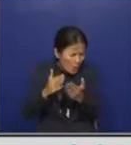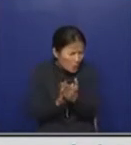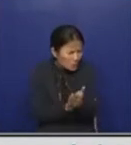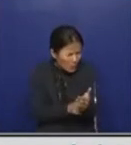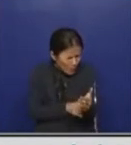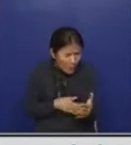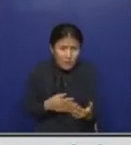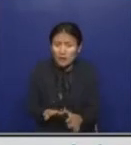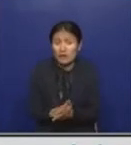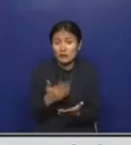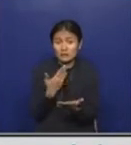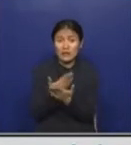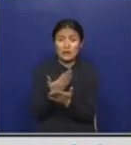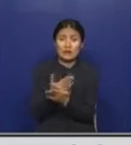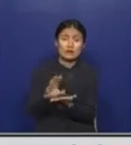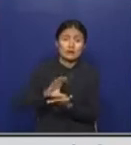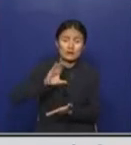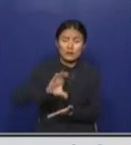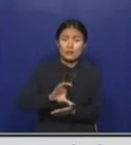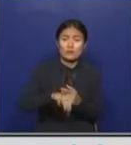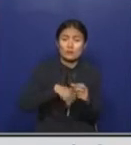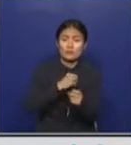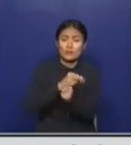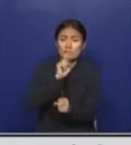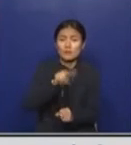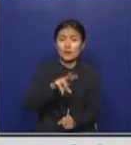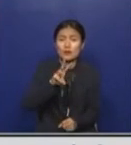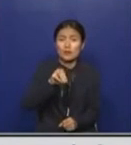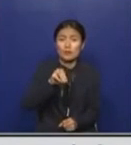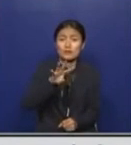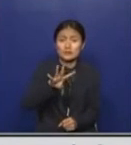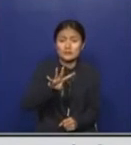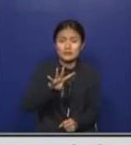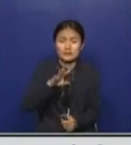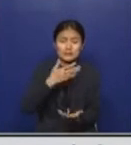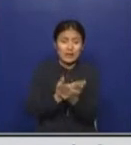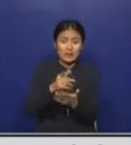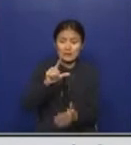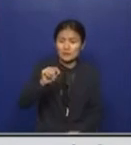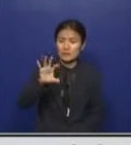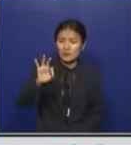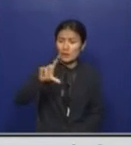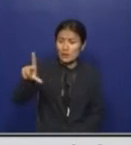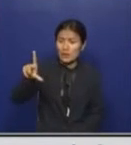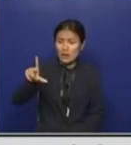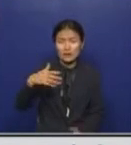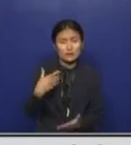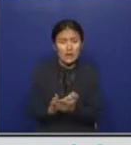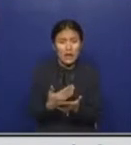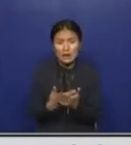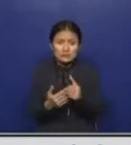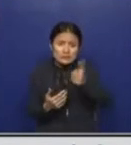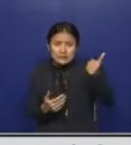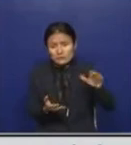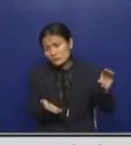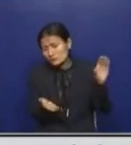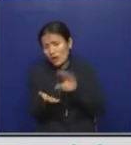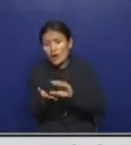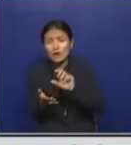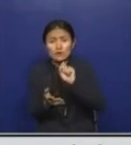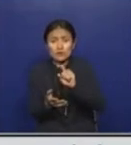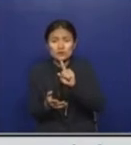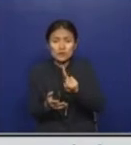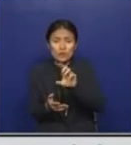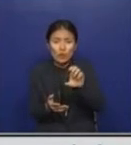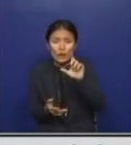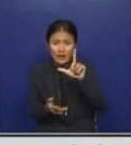านคะตั้งงบประมาณไว้ปี64เนี่ย29กว่าล้านบาทมีงบผูกพันอีก100กว่าล้านบาทนะคะซึ่งเป็น